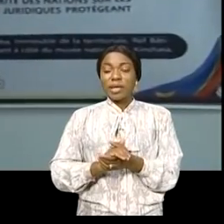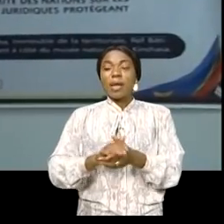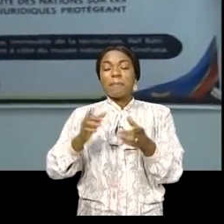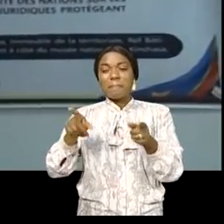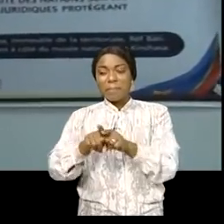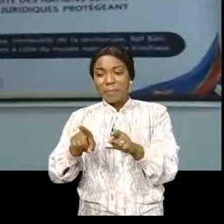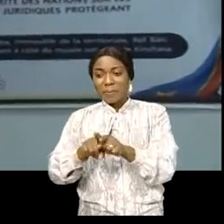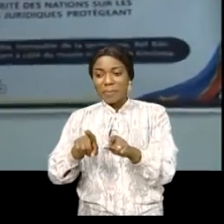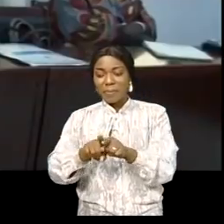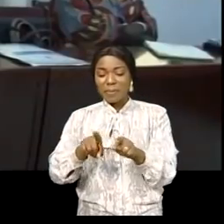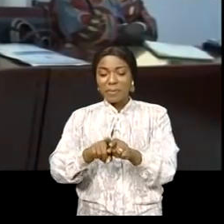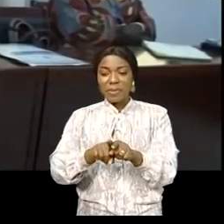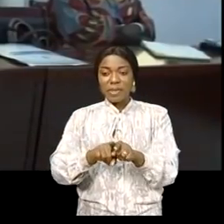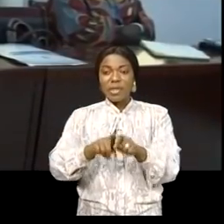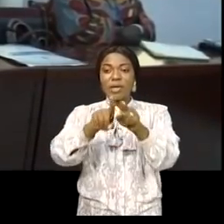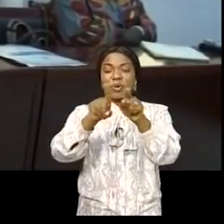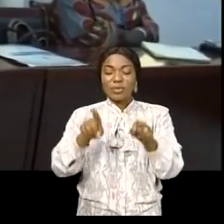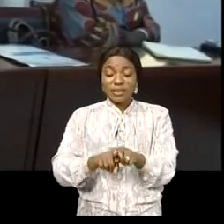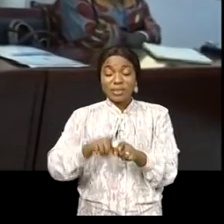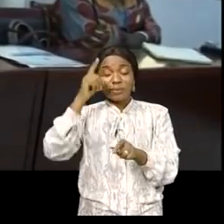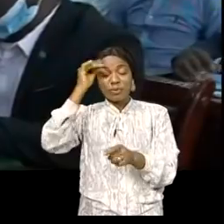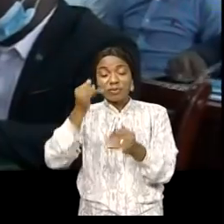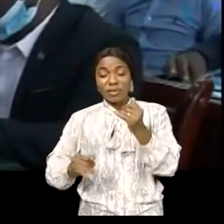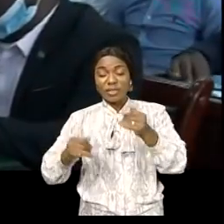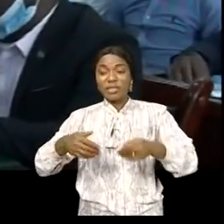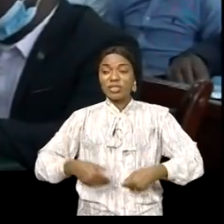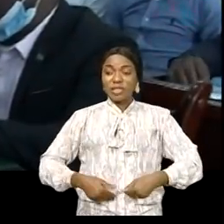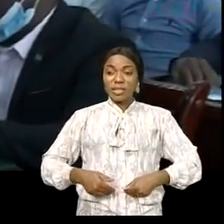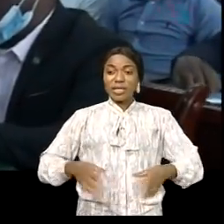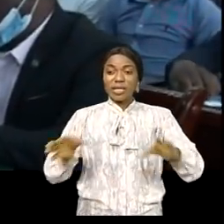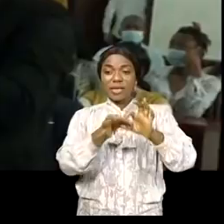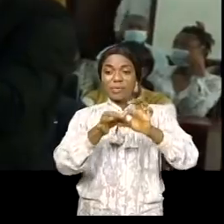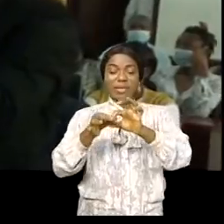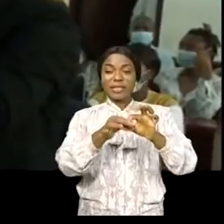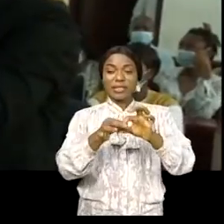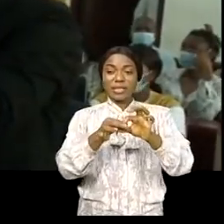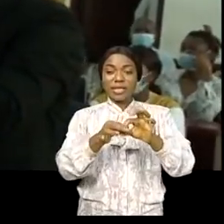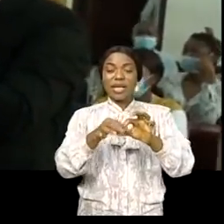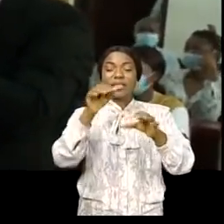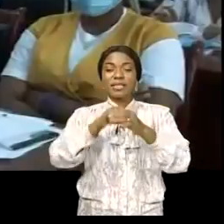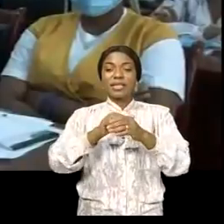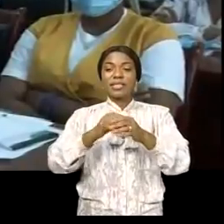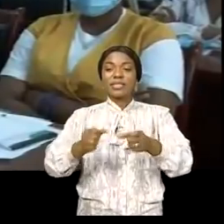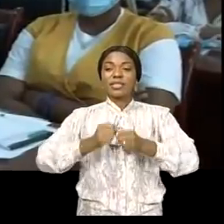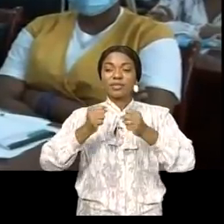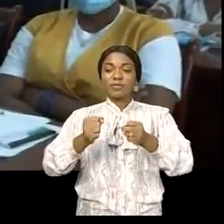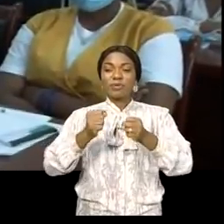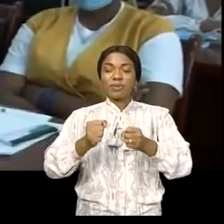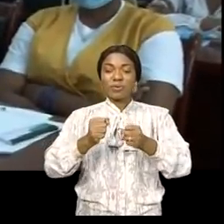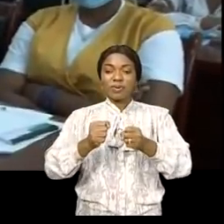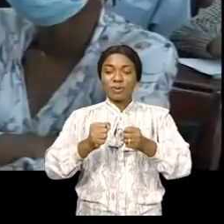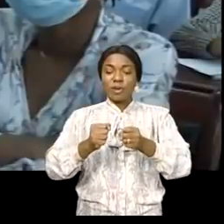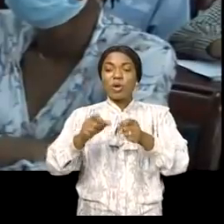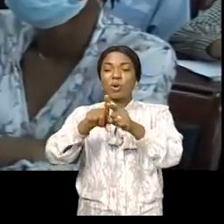sécurité de l'ONU. Résolution qui définit les jeunes comme des partenaires importants dans les efforts mondiaux visant à lutter